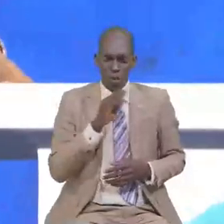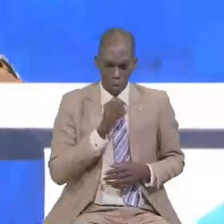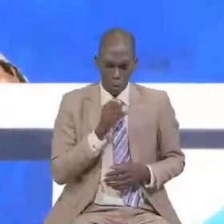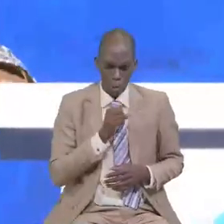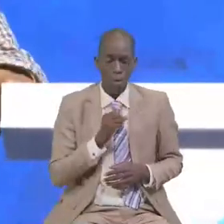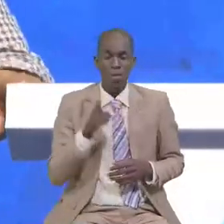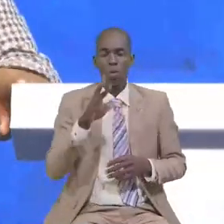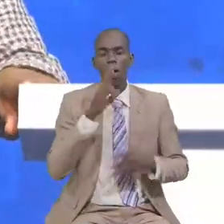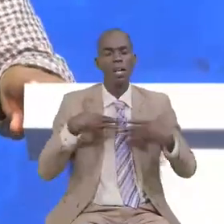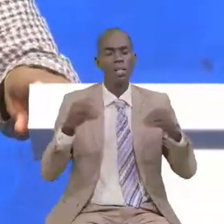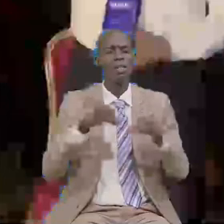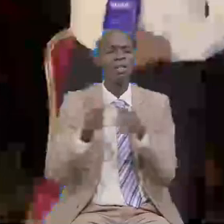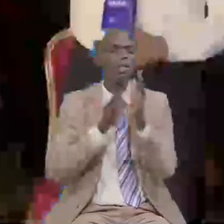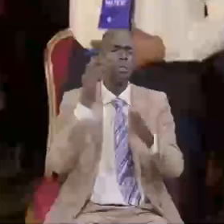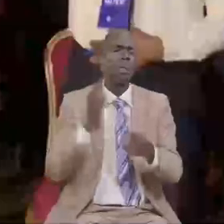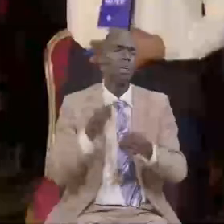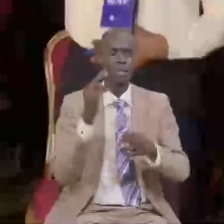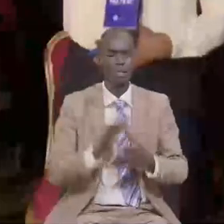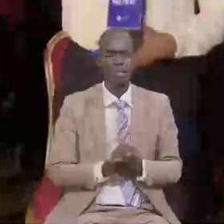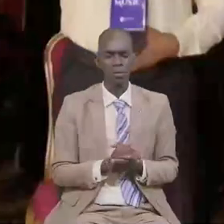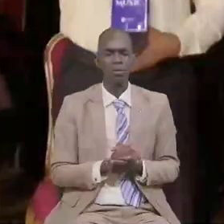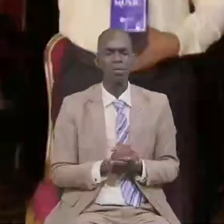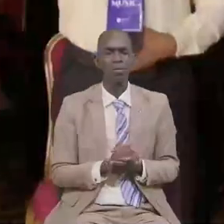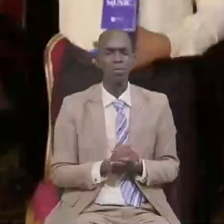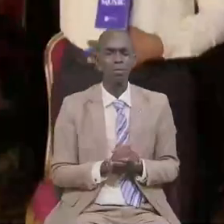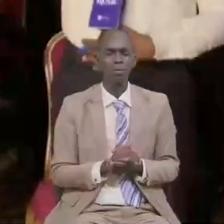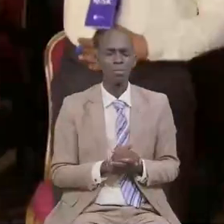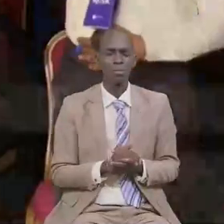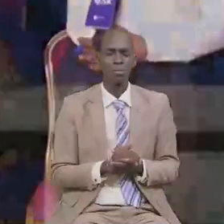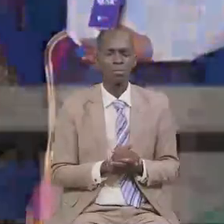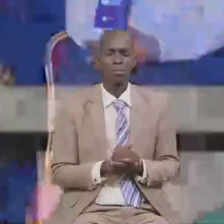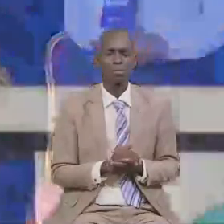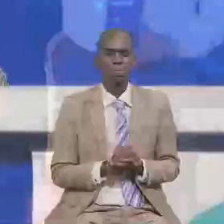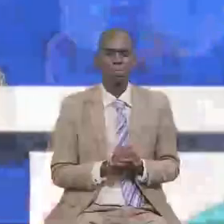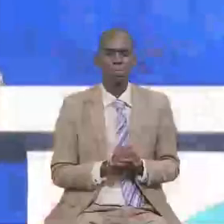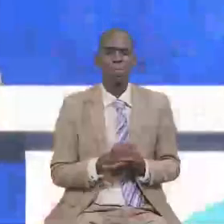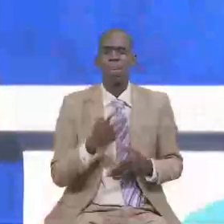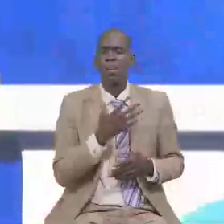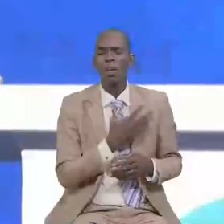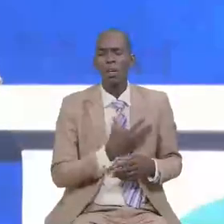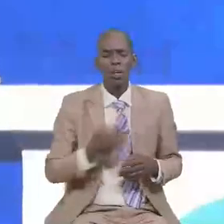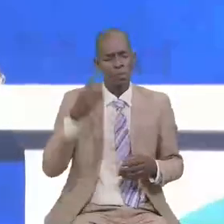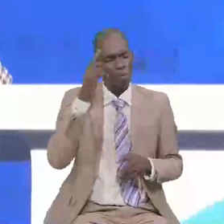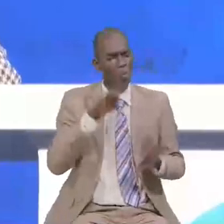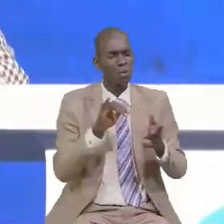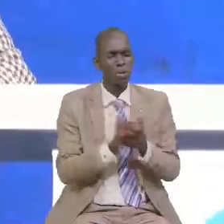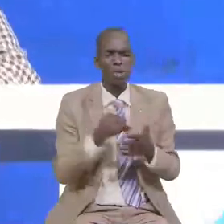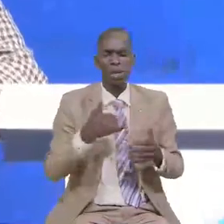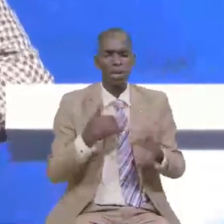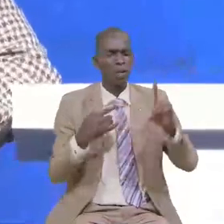Vous êtes guéri de la tuberculose au nom de Jésus-Christ. Je prie pour les